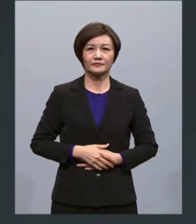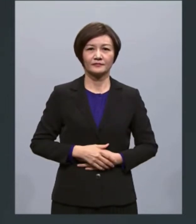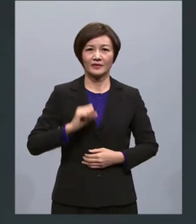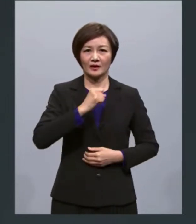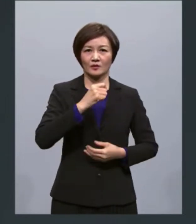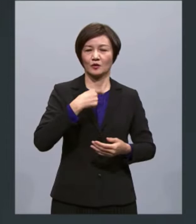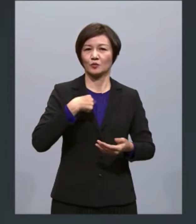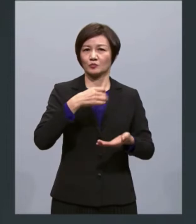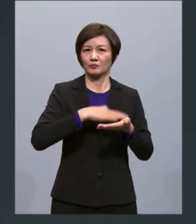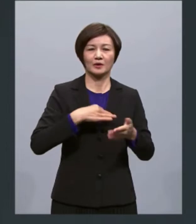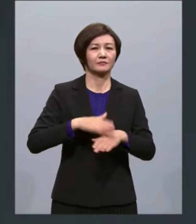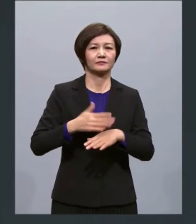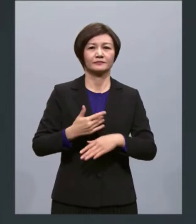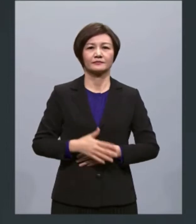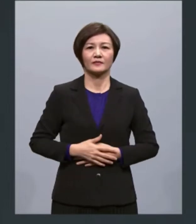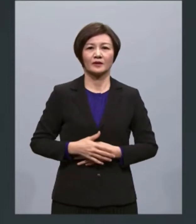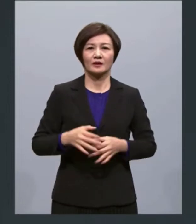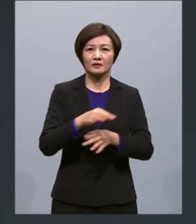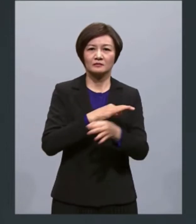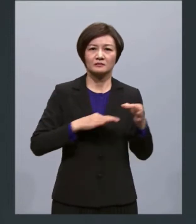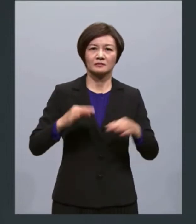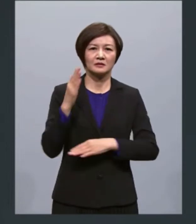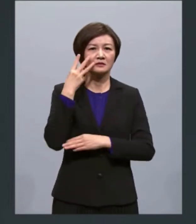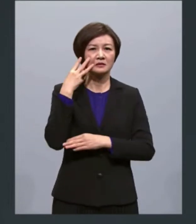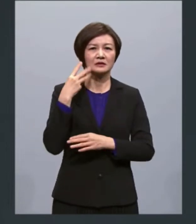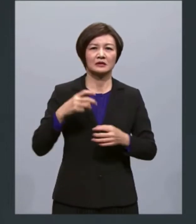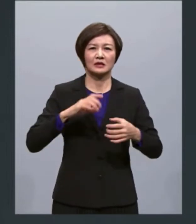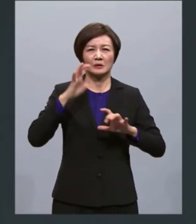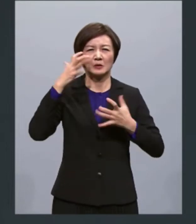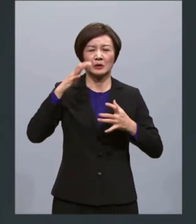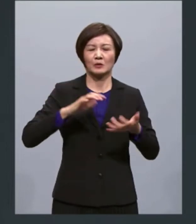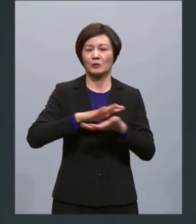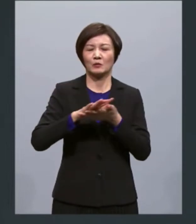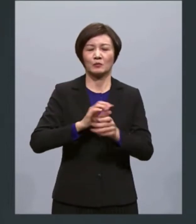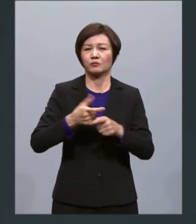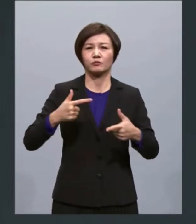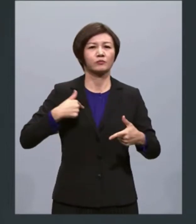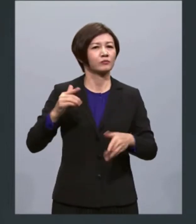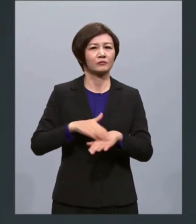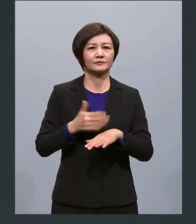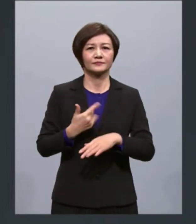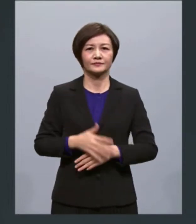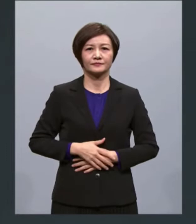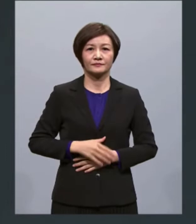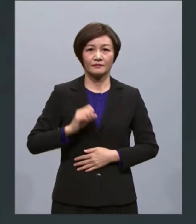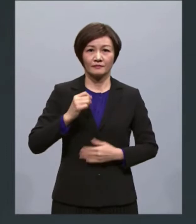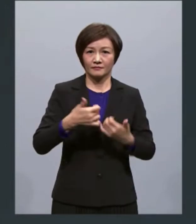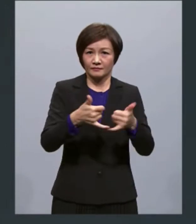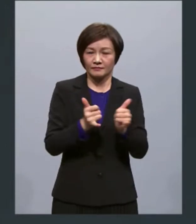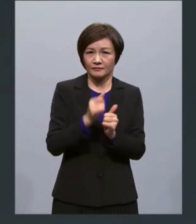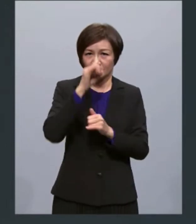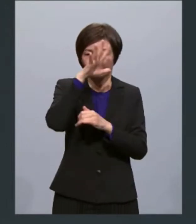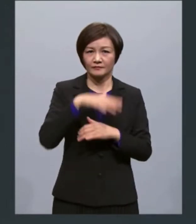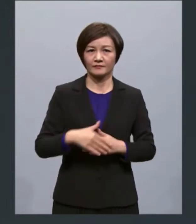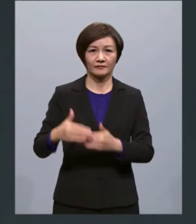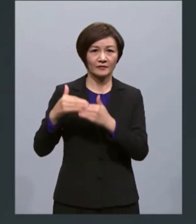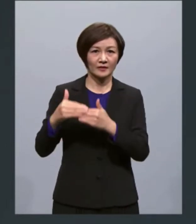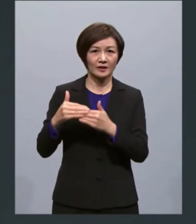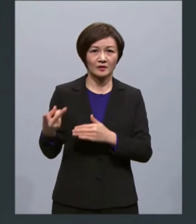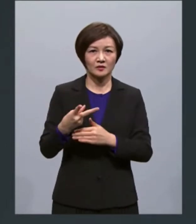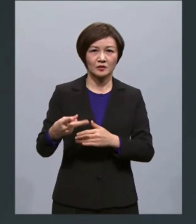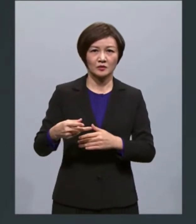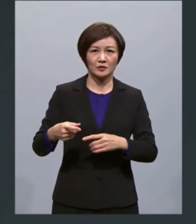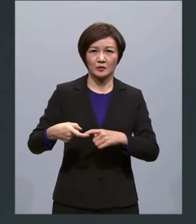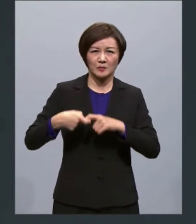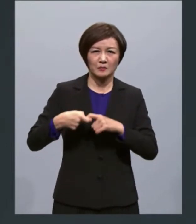益，因为我没有复杂的政商关系，也没有错综复杂的地方派系，台湾民众党也没有和中国有什么